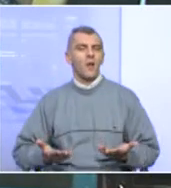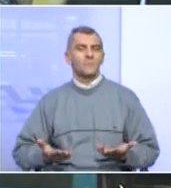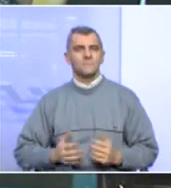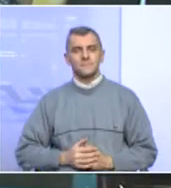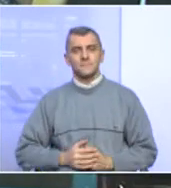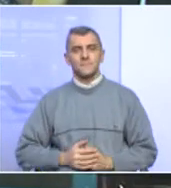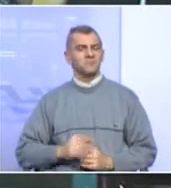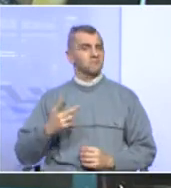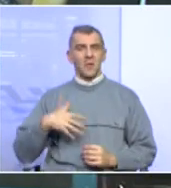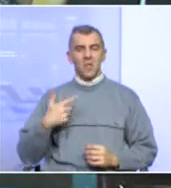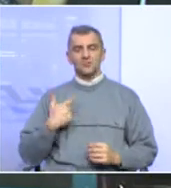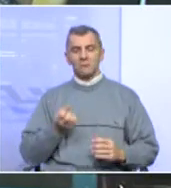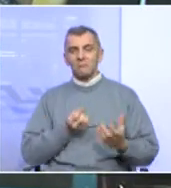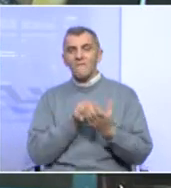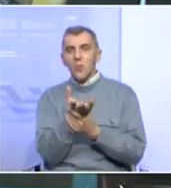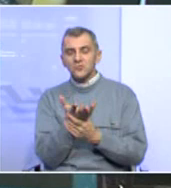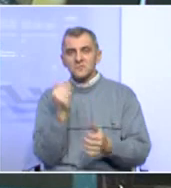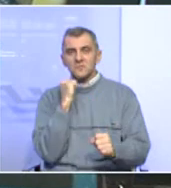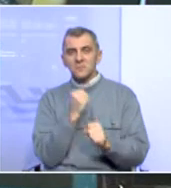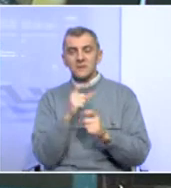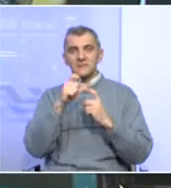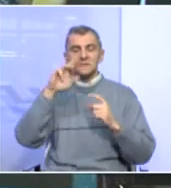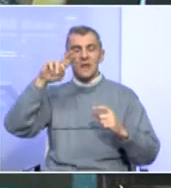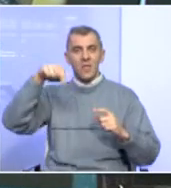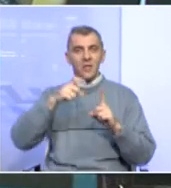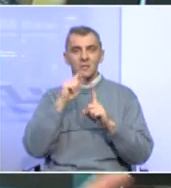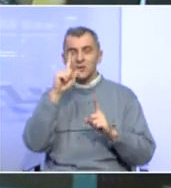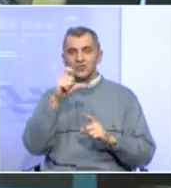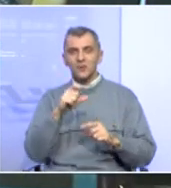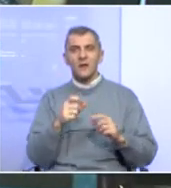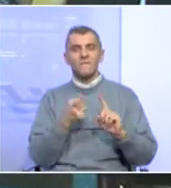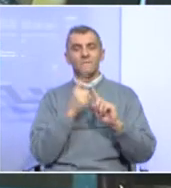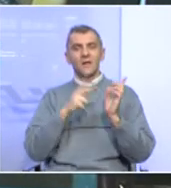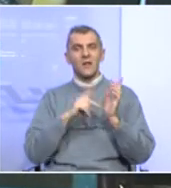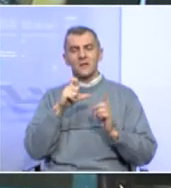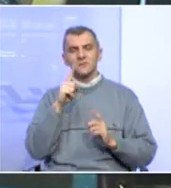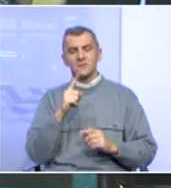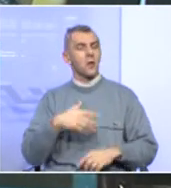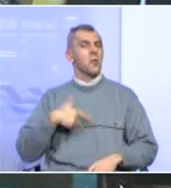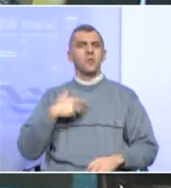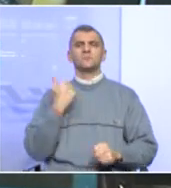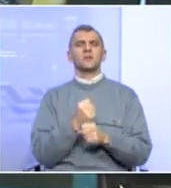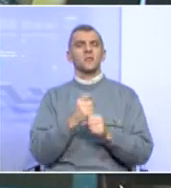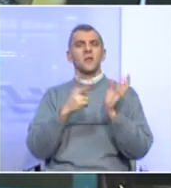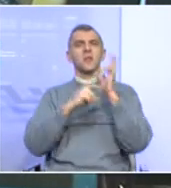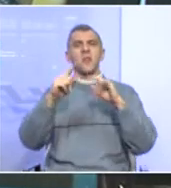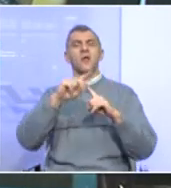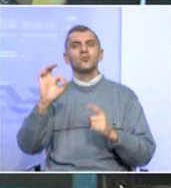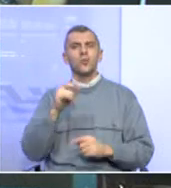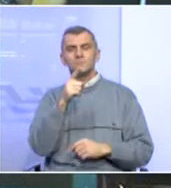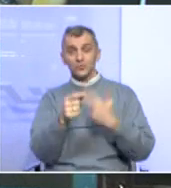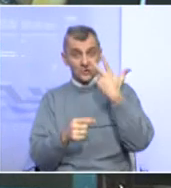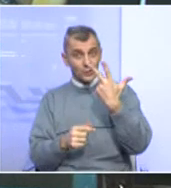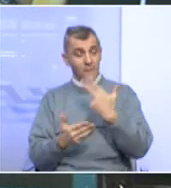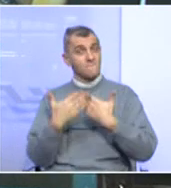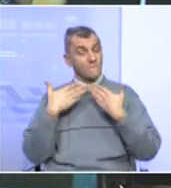Hercegovinu. Neće funkcionisati na Sejdić-Finciji, neće funkcionisati oko NATO-a. Znači, to su te tri krupne,